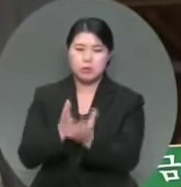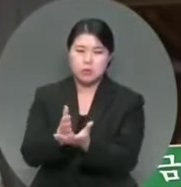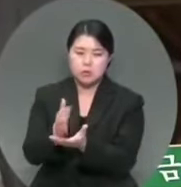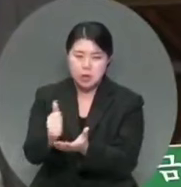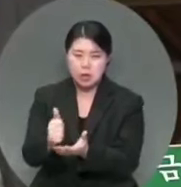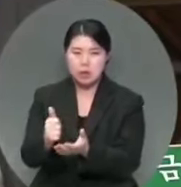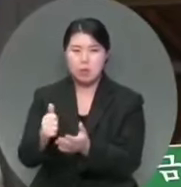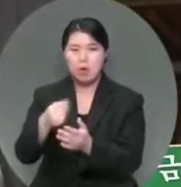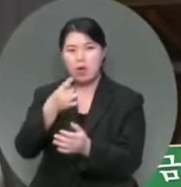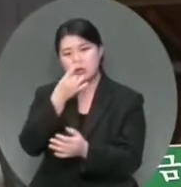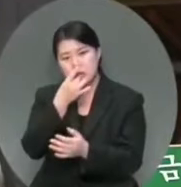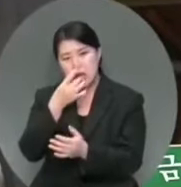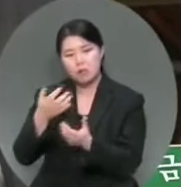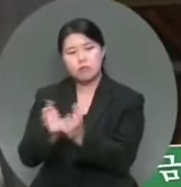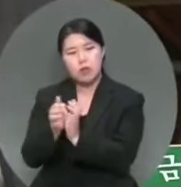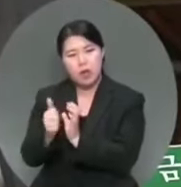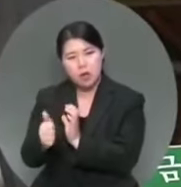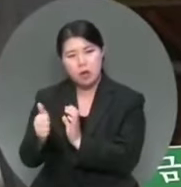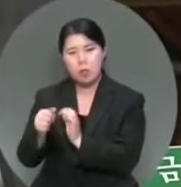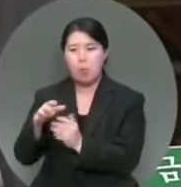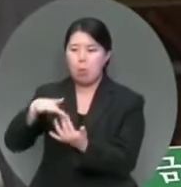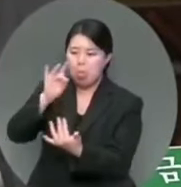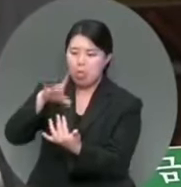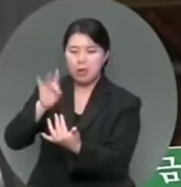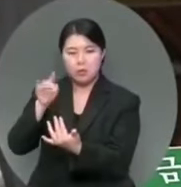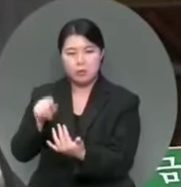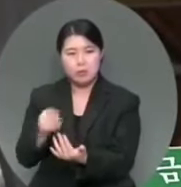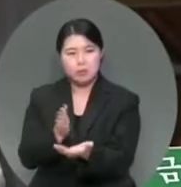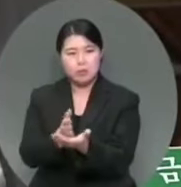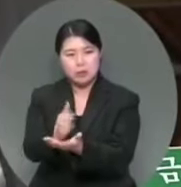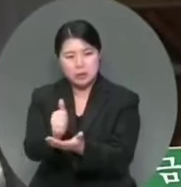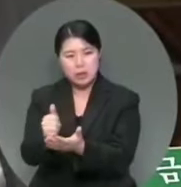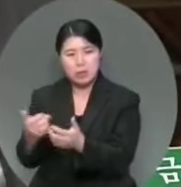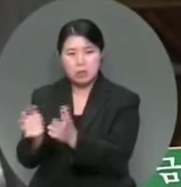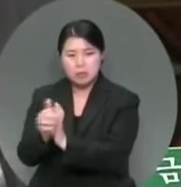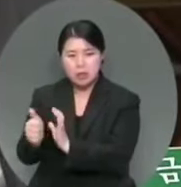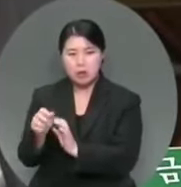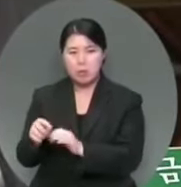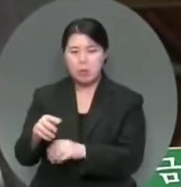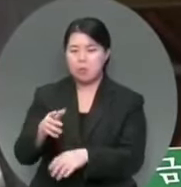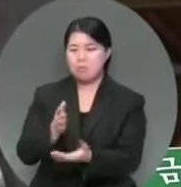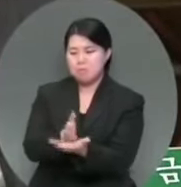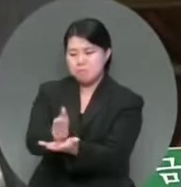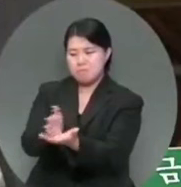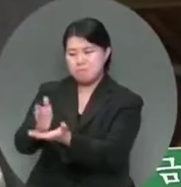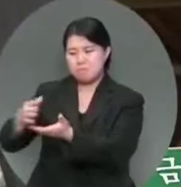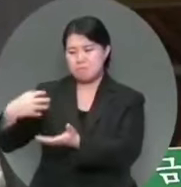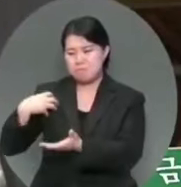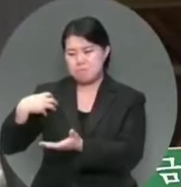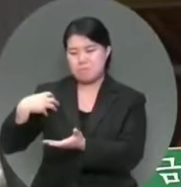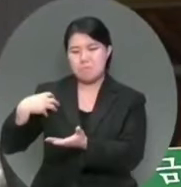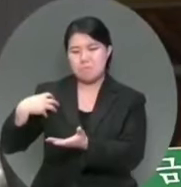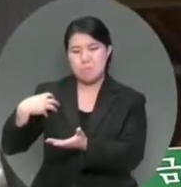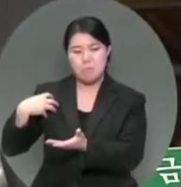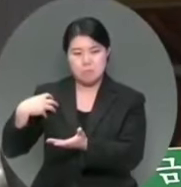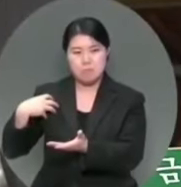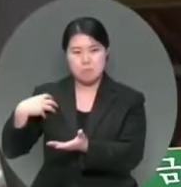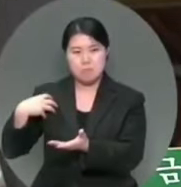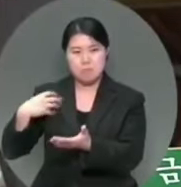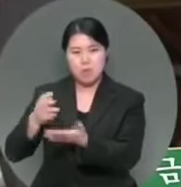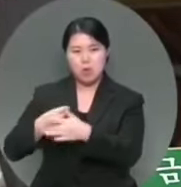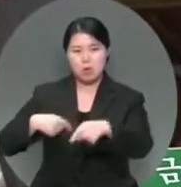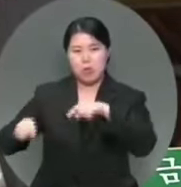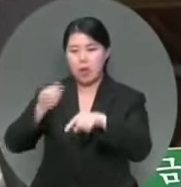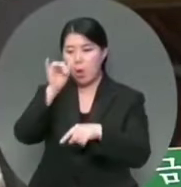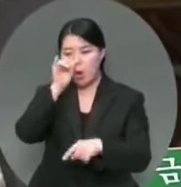부장을 선정을 해서 그 과장이나 부장이 어느 한 종목에 대해서는 책임지고 하라고 하는 그런 정책을